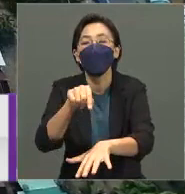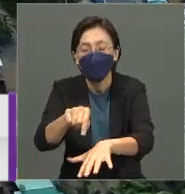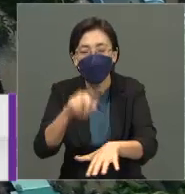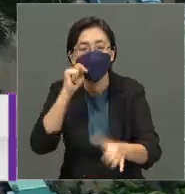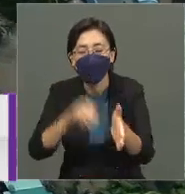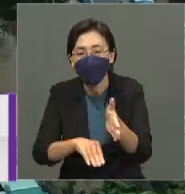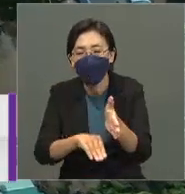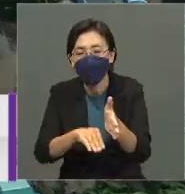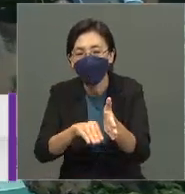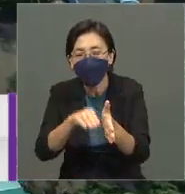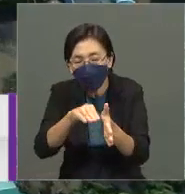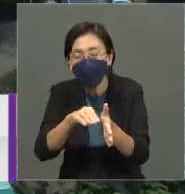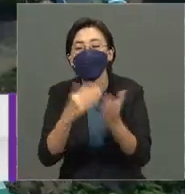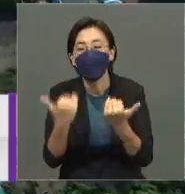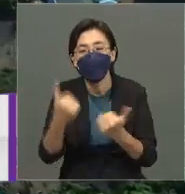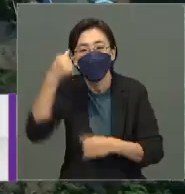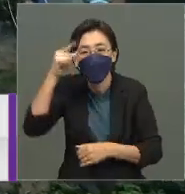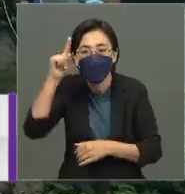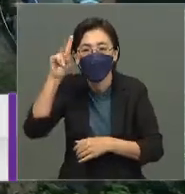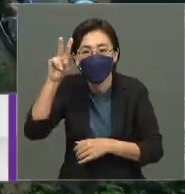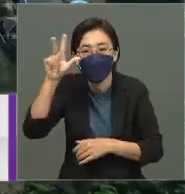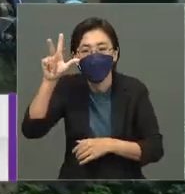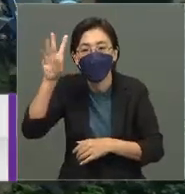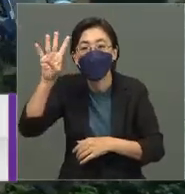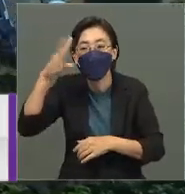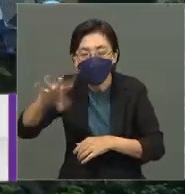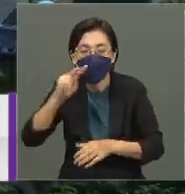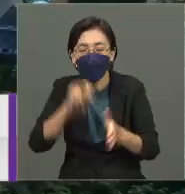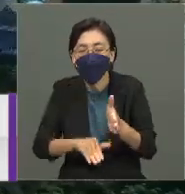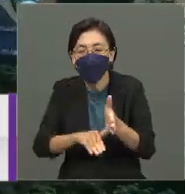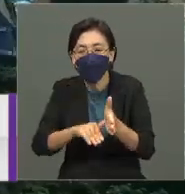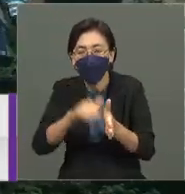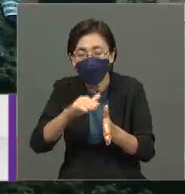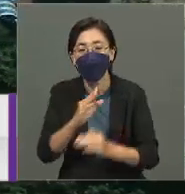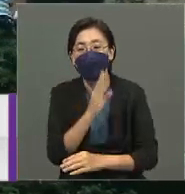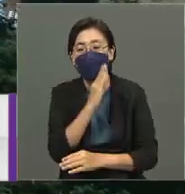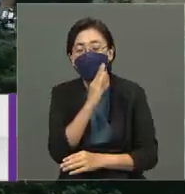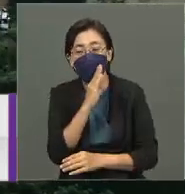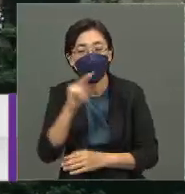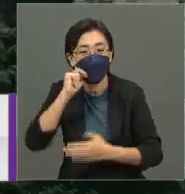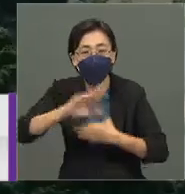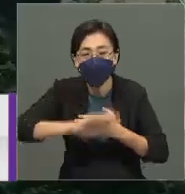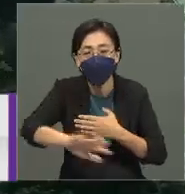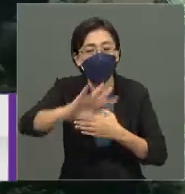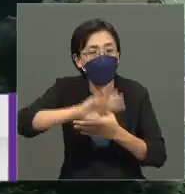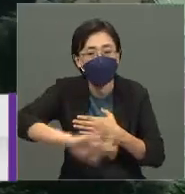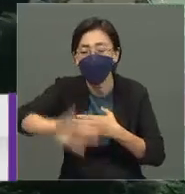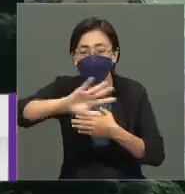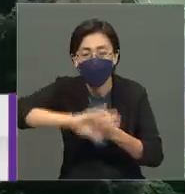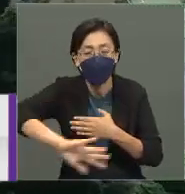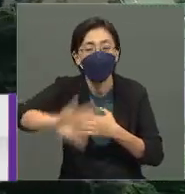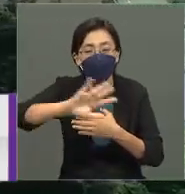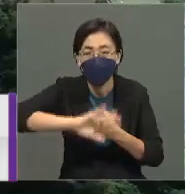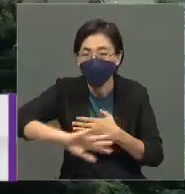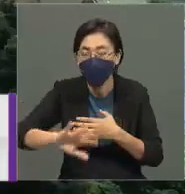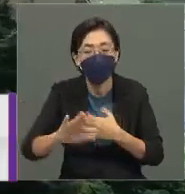อีกนะครับมาจนถึงวันนี้วันที่4แล้วหลังจากนี้นะครับชาวบ้านกังวลว่าถ้าการระบายน้ำท้ายเขื่อนเจ้าพระยาในลักษ